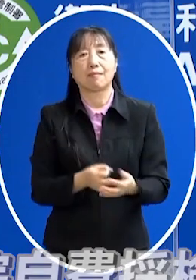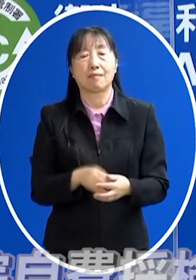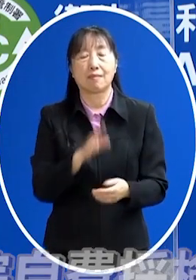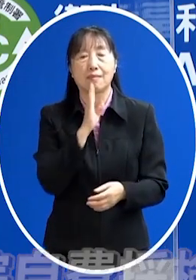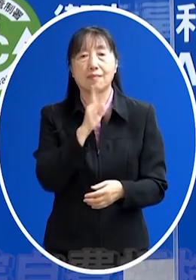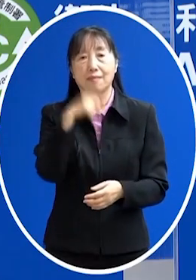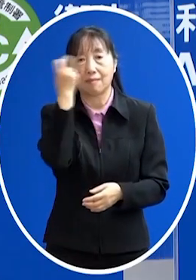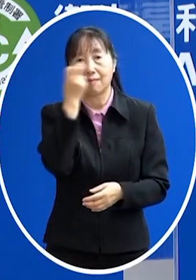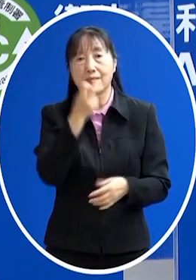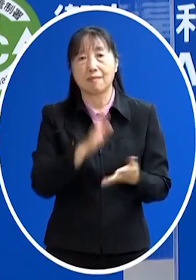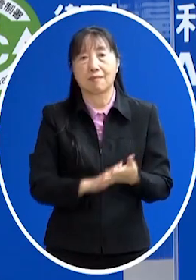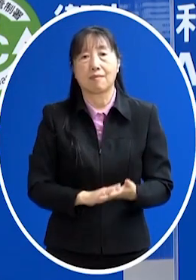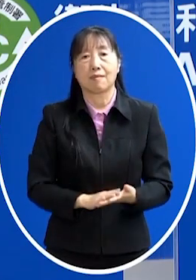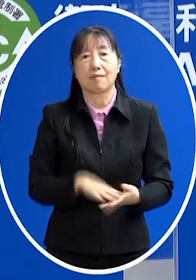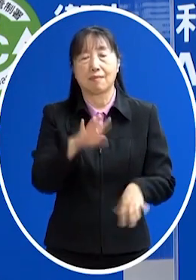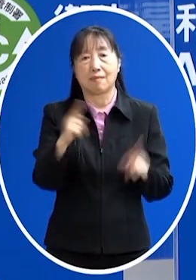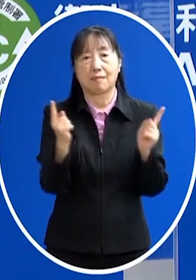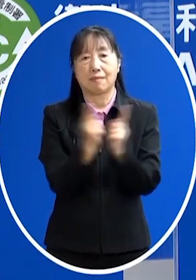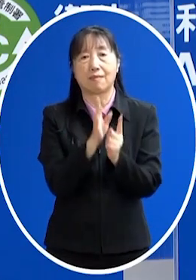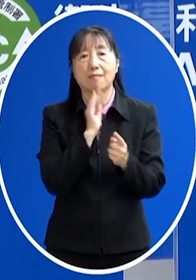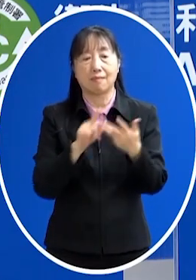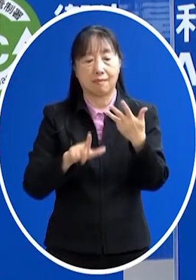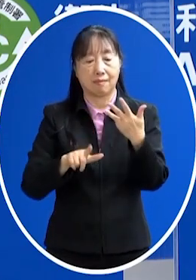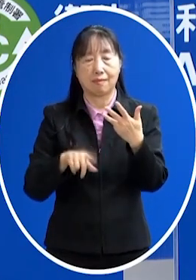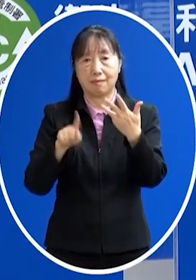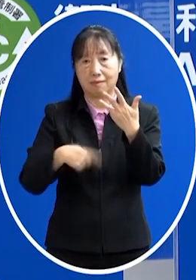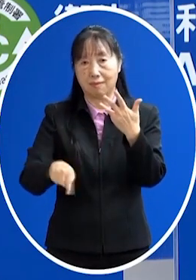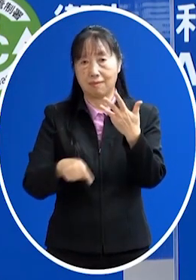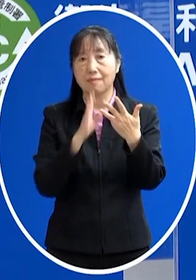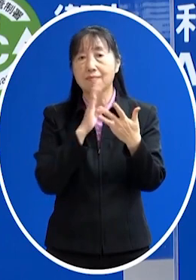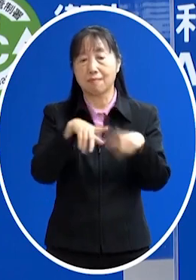确诊，已掌握个案接触者8人，包括